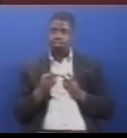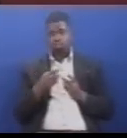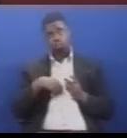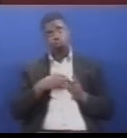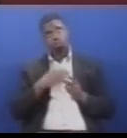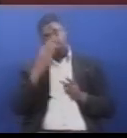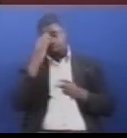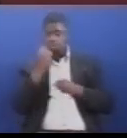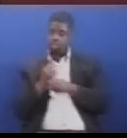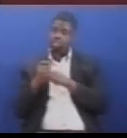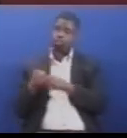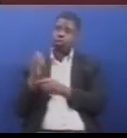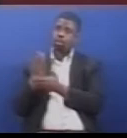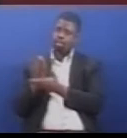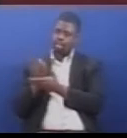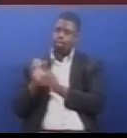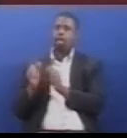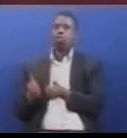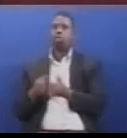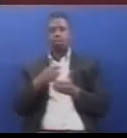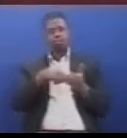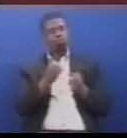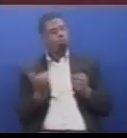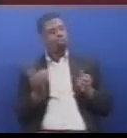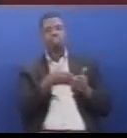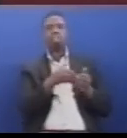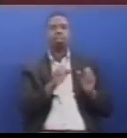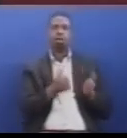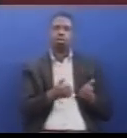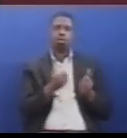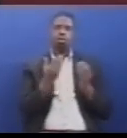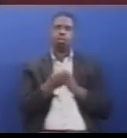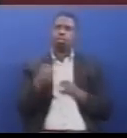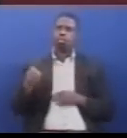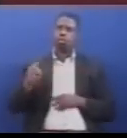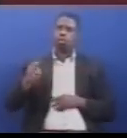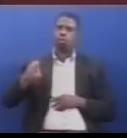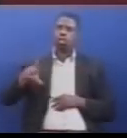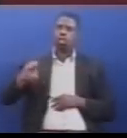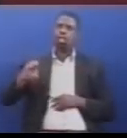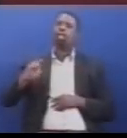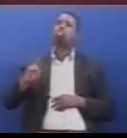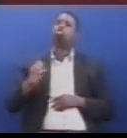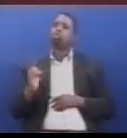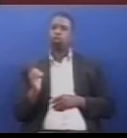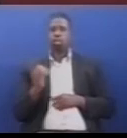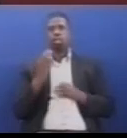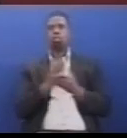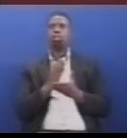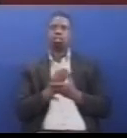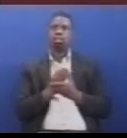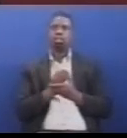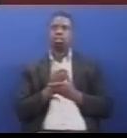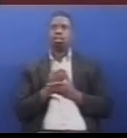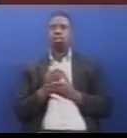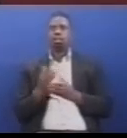kwamba kazi hii haijakamilika kwa sababu bado kuna vituo hatujavifikia ikiwemo hicho cha Welezo. ninachoweza kumhakikishia mheshimiwa mbunge ni kwamba